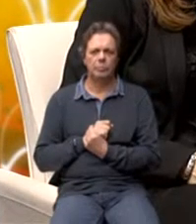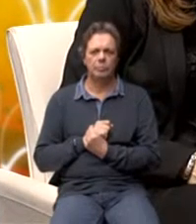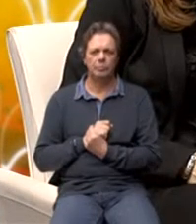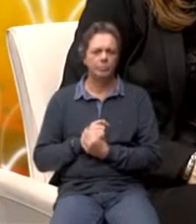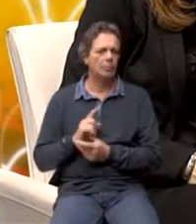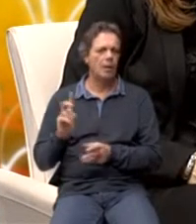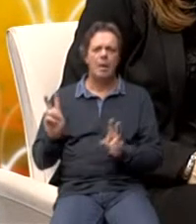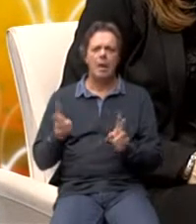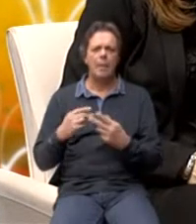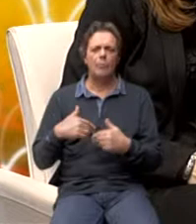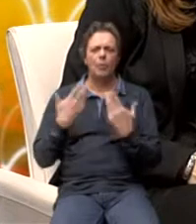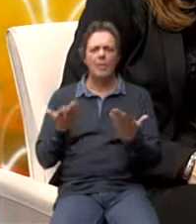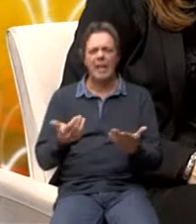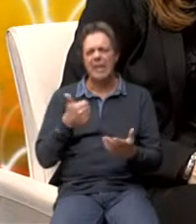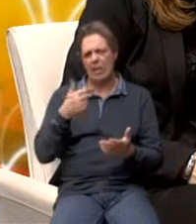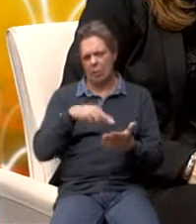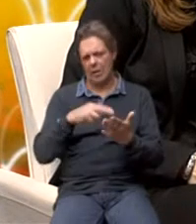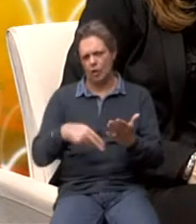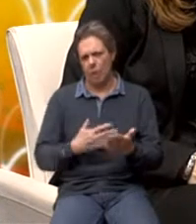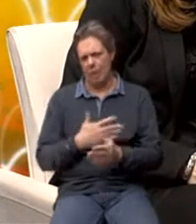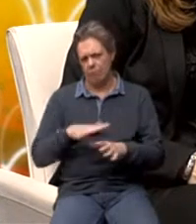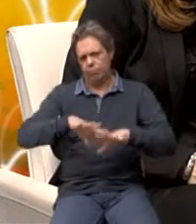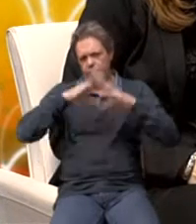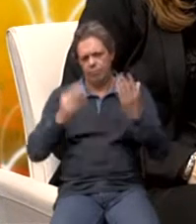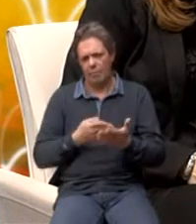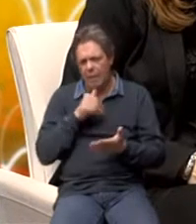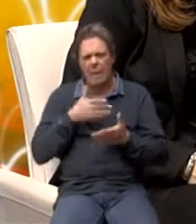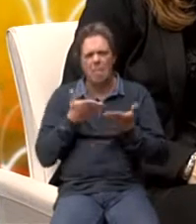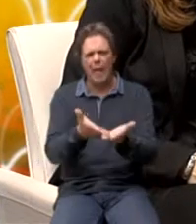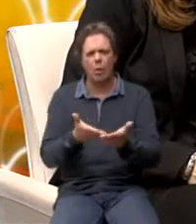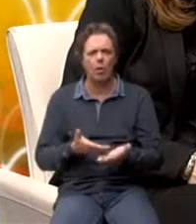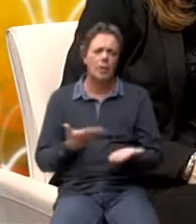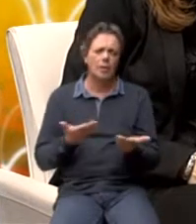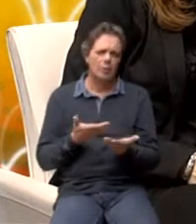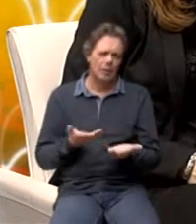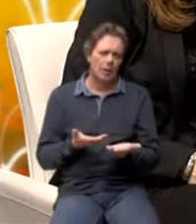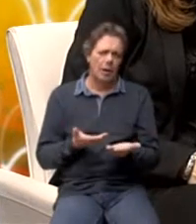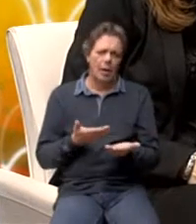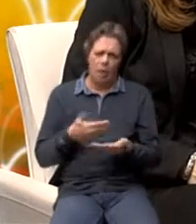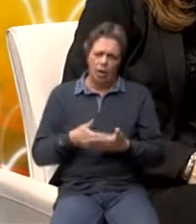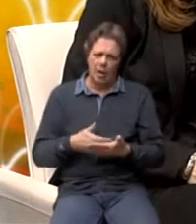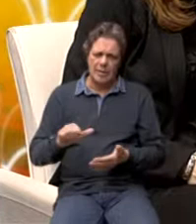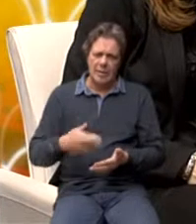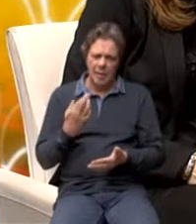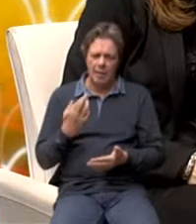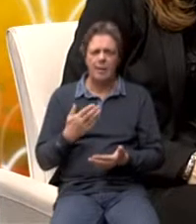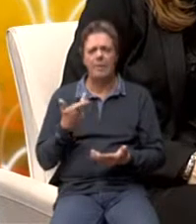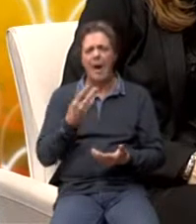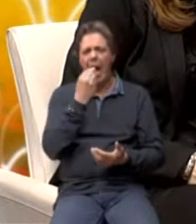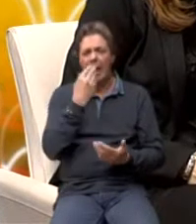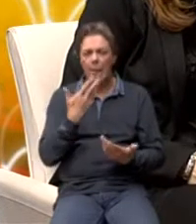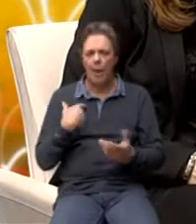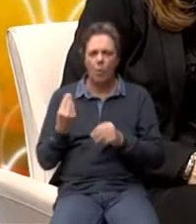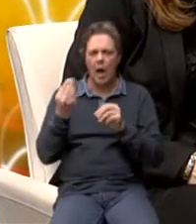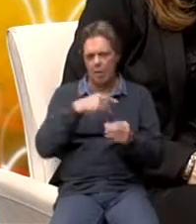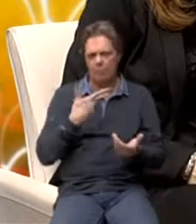ne može se dati jedno univerzalno rješenje i prijedlog što se tiče toga. Činjenica je da hrana koja